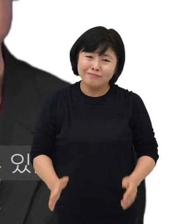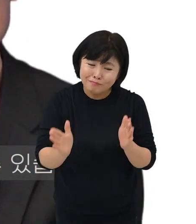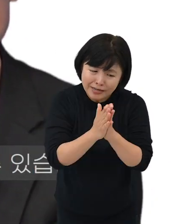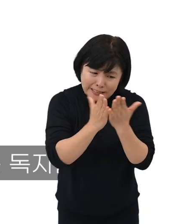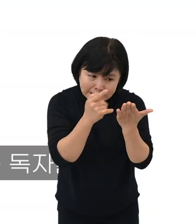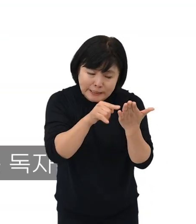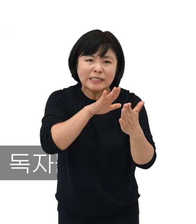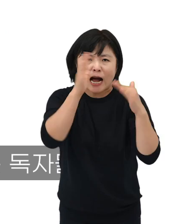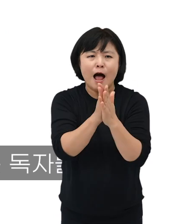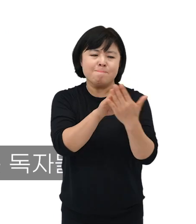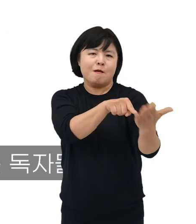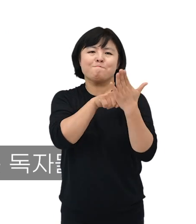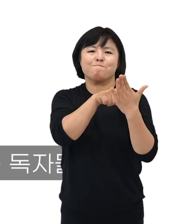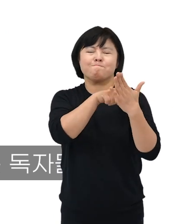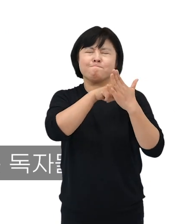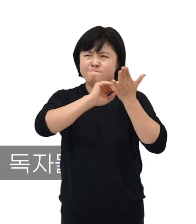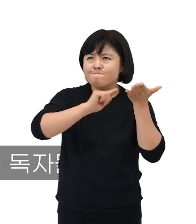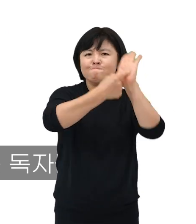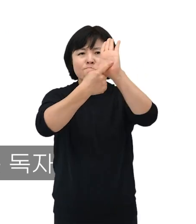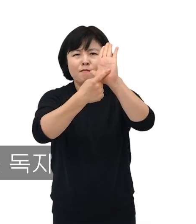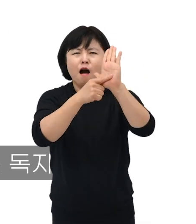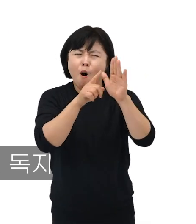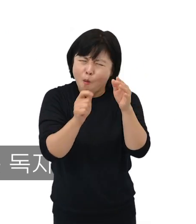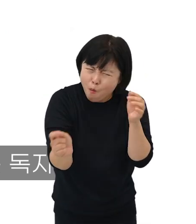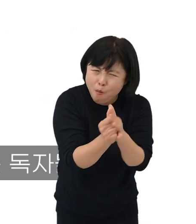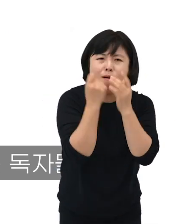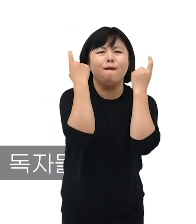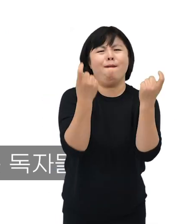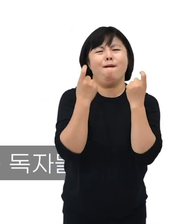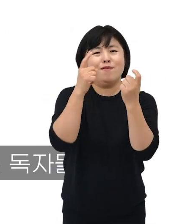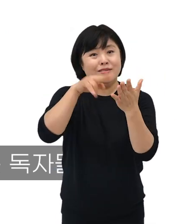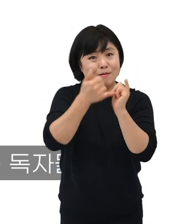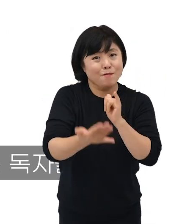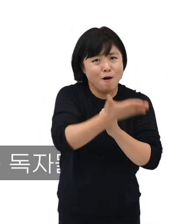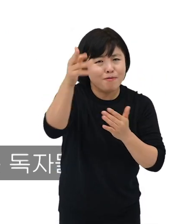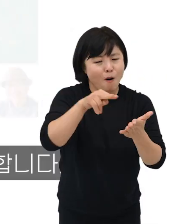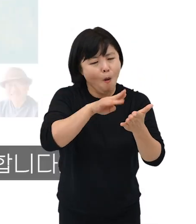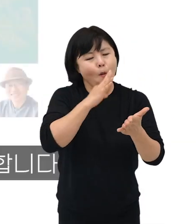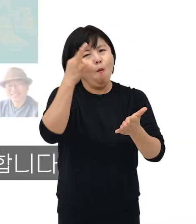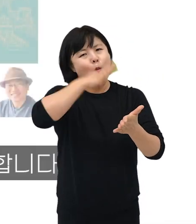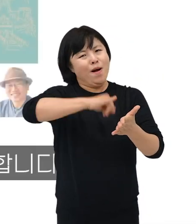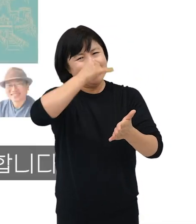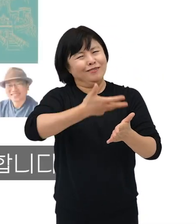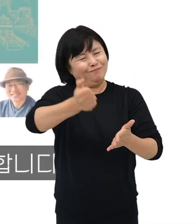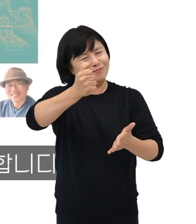책이 고답적이고 조금 독특한 여행을 꿈꾸고 있는 독자들에게